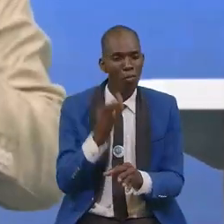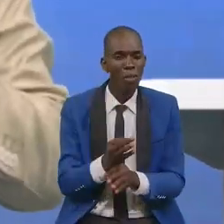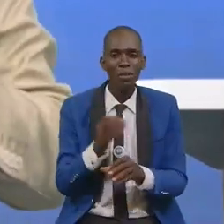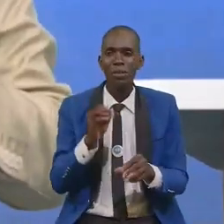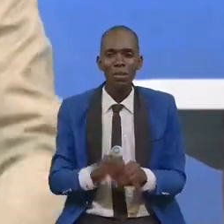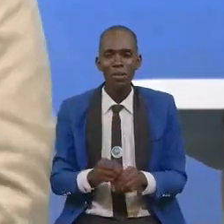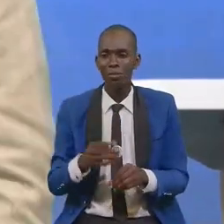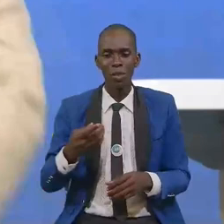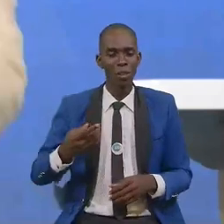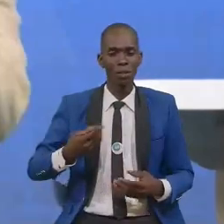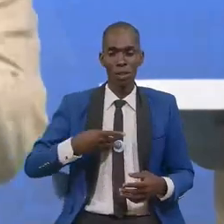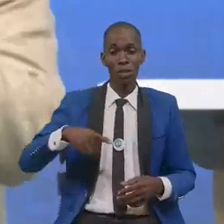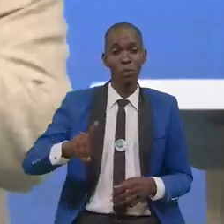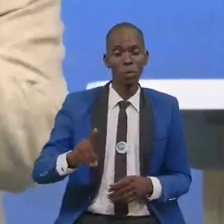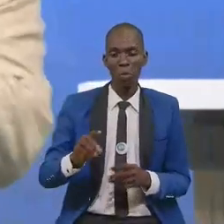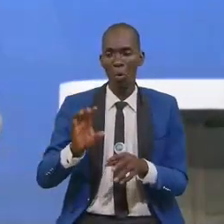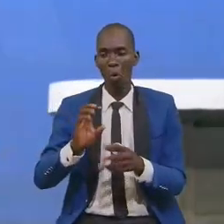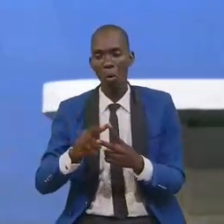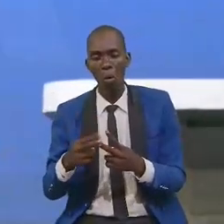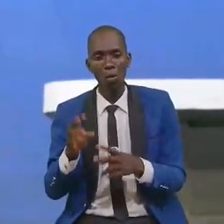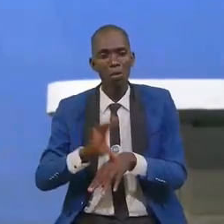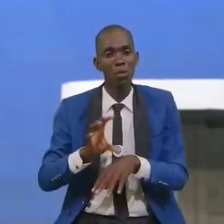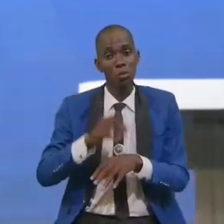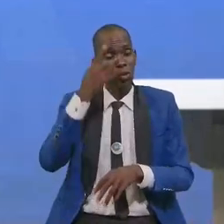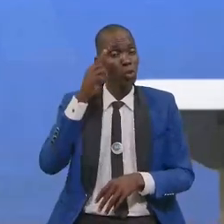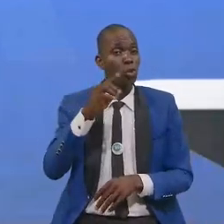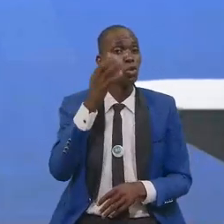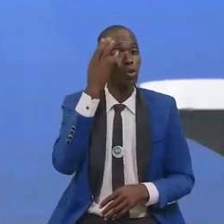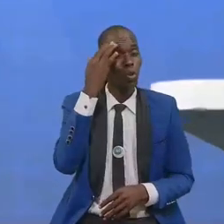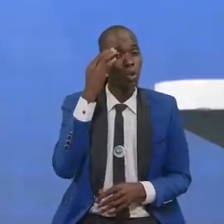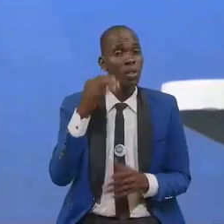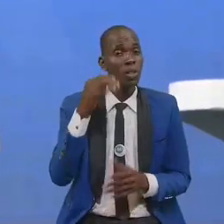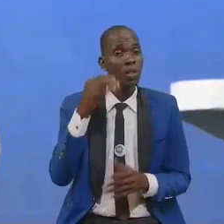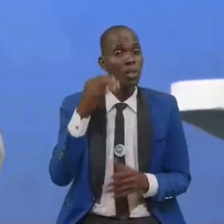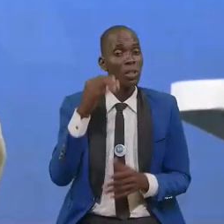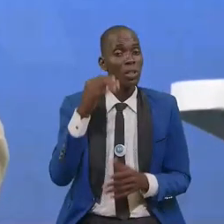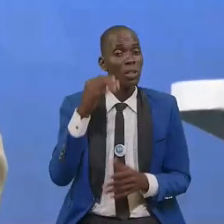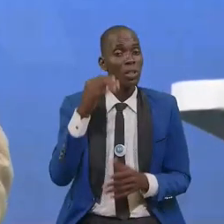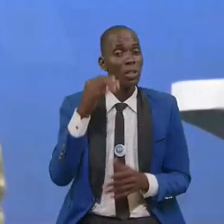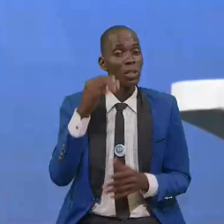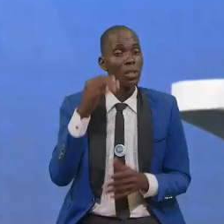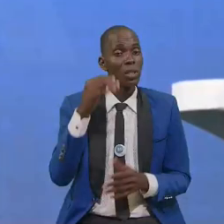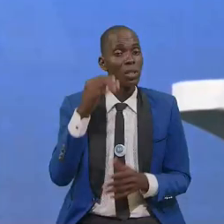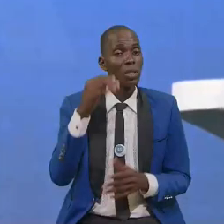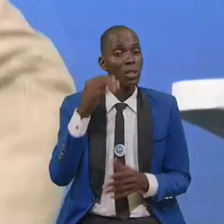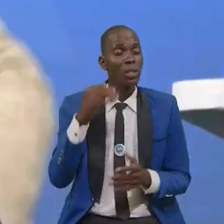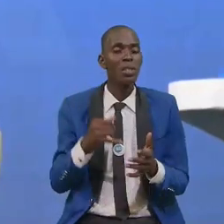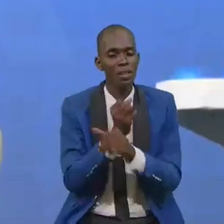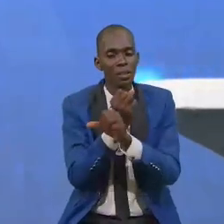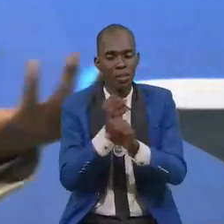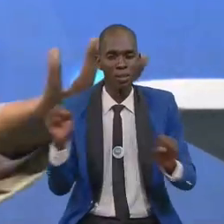une dénomination en une église parce que vous savez ce Christ qui sauve